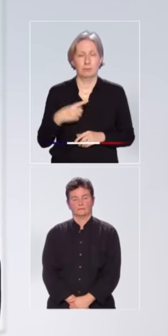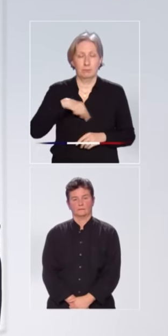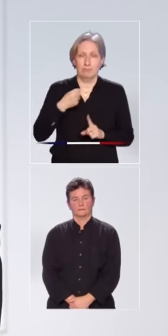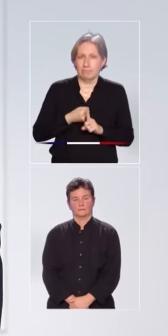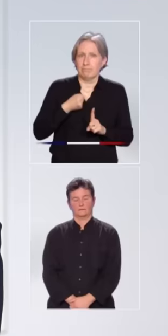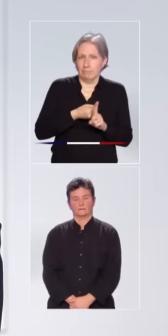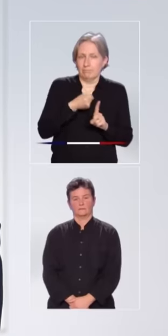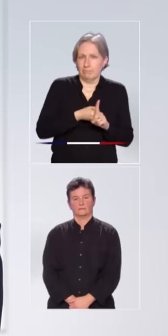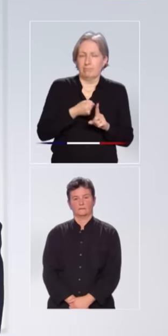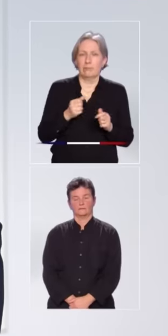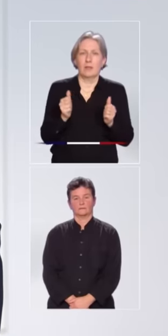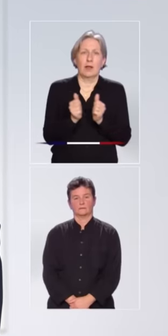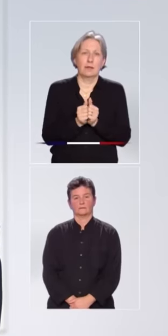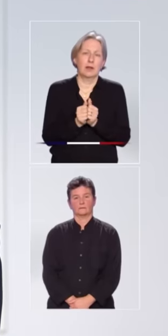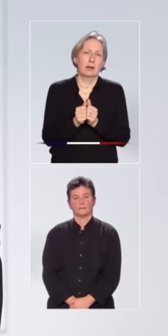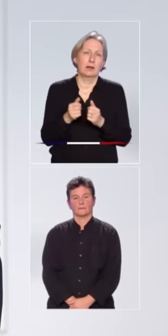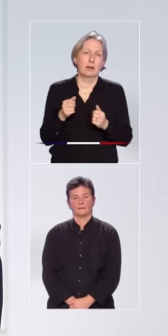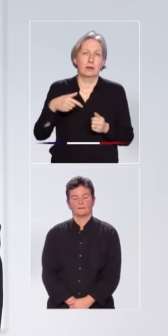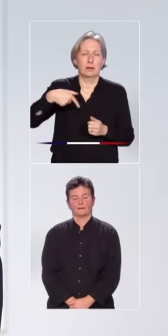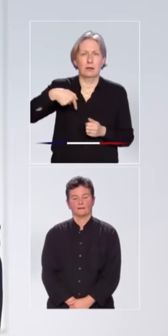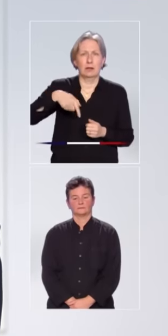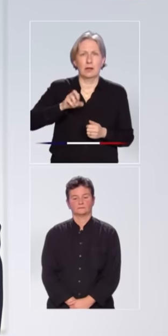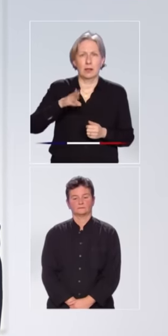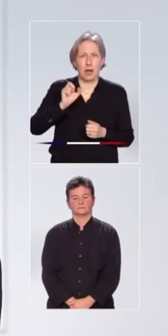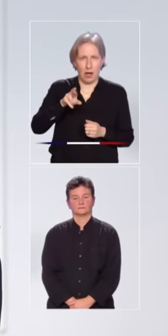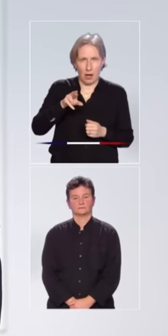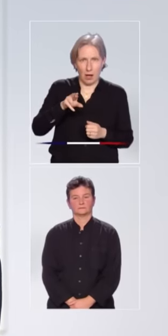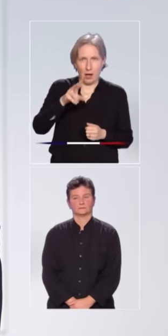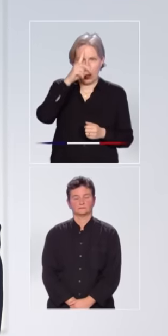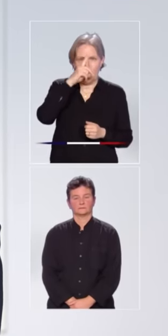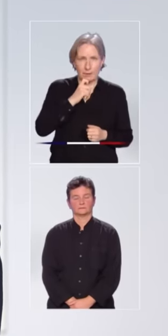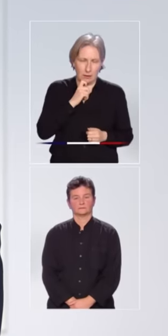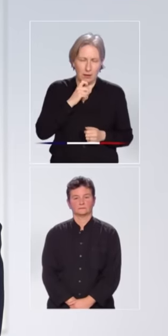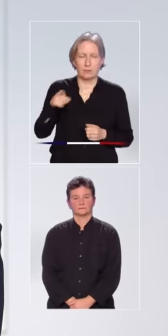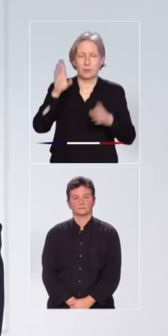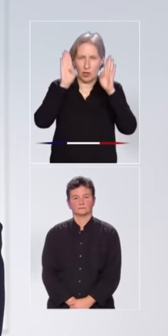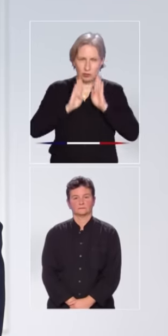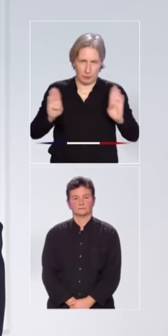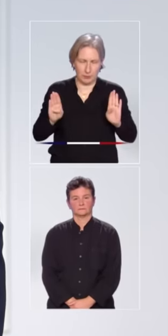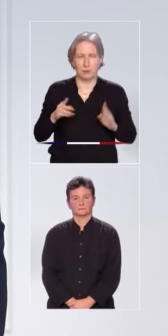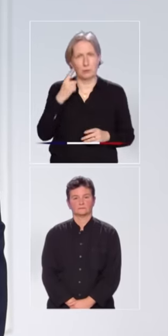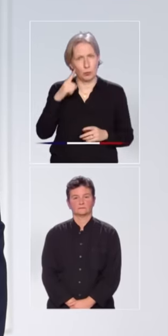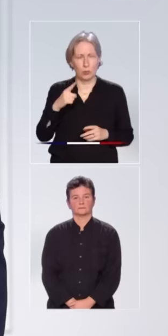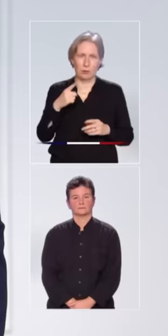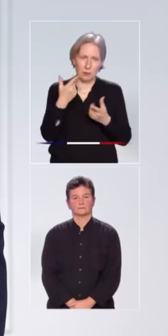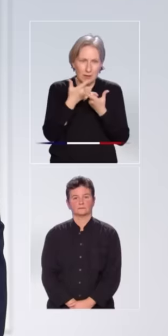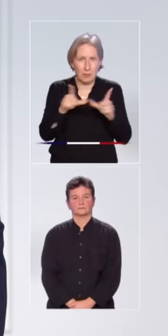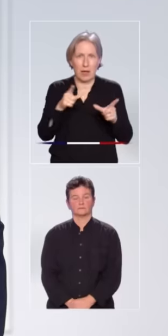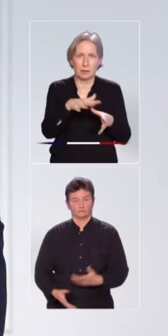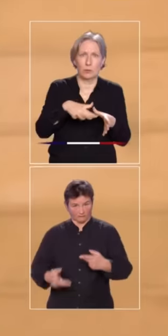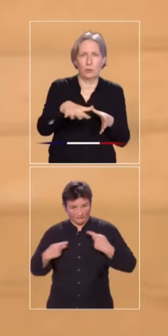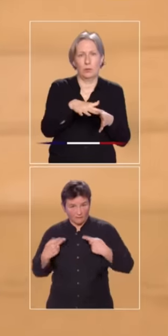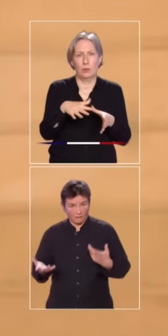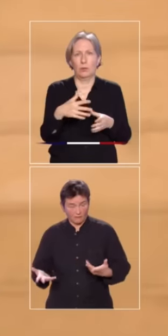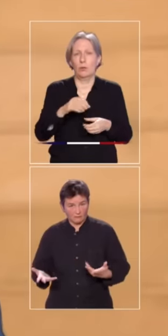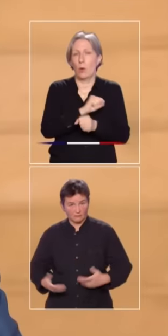battus avec le Qatar et l'Égypte en particulier pour obtenir la libération de